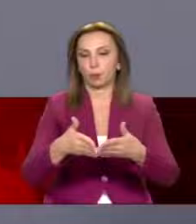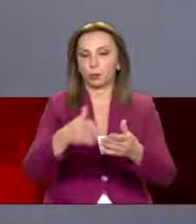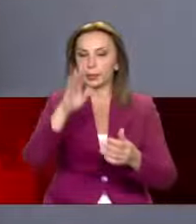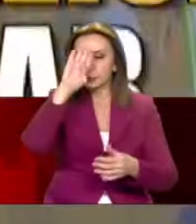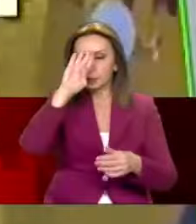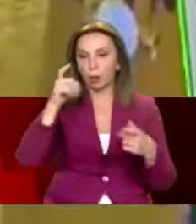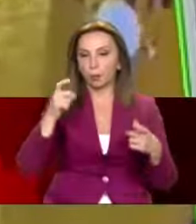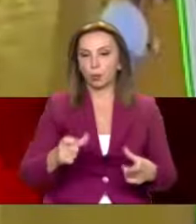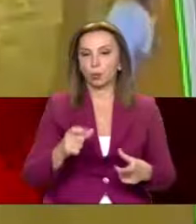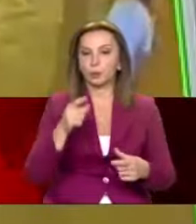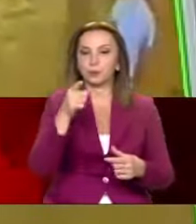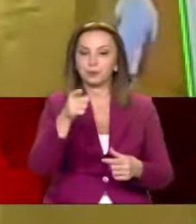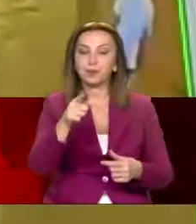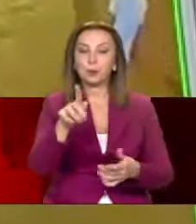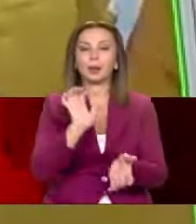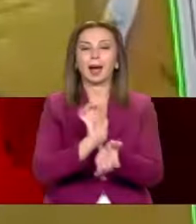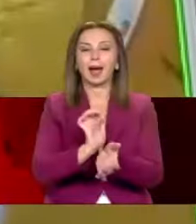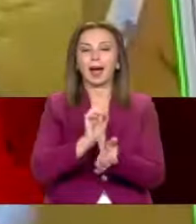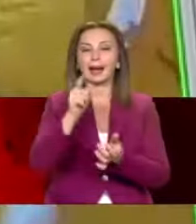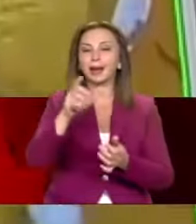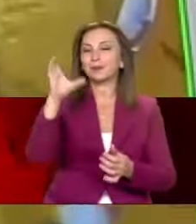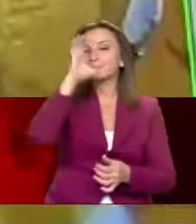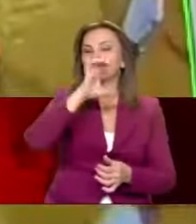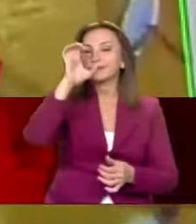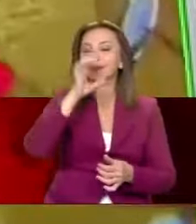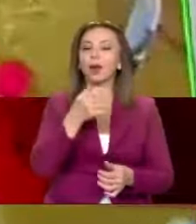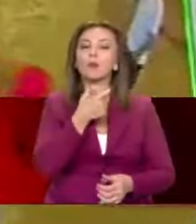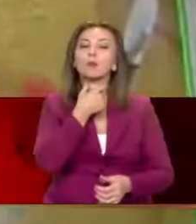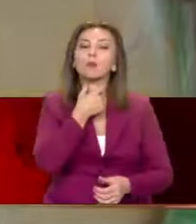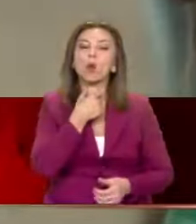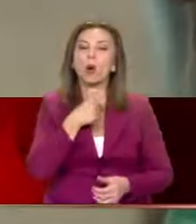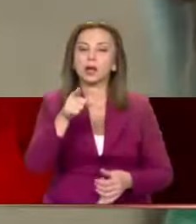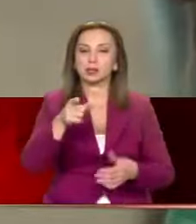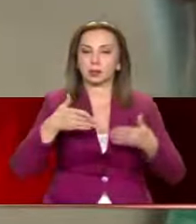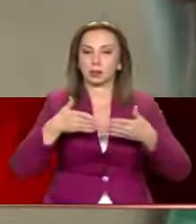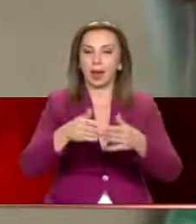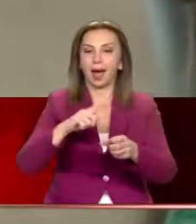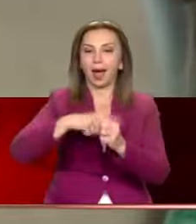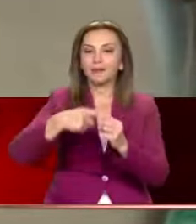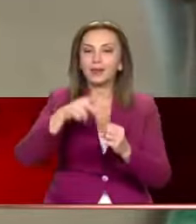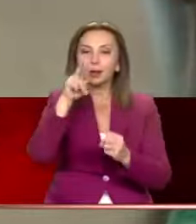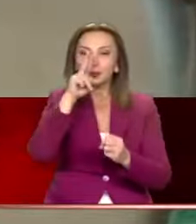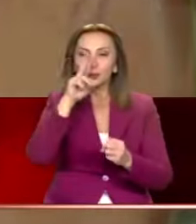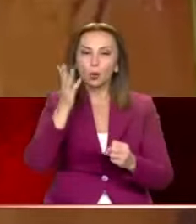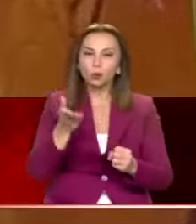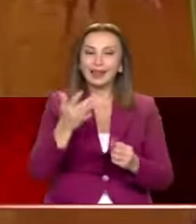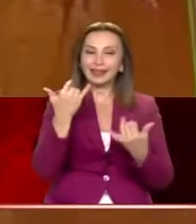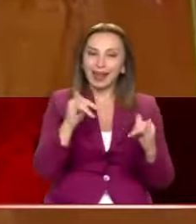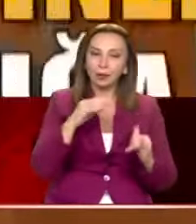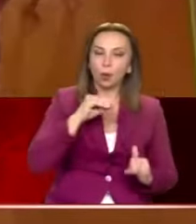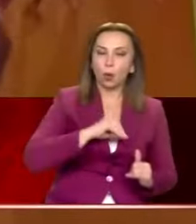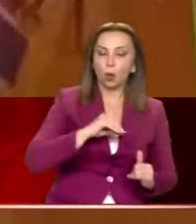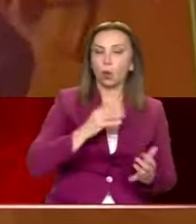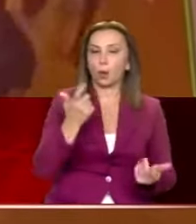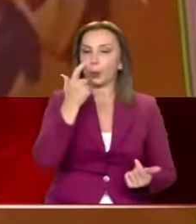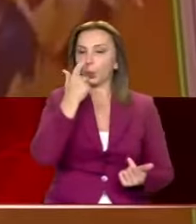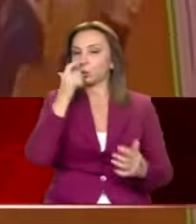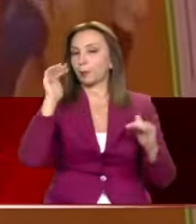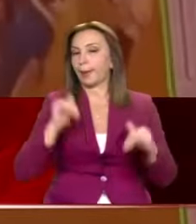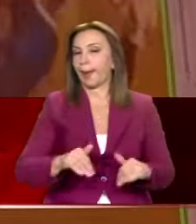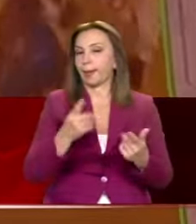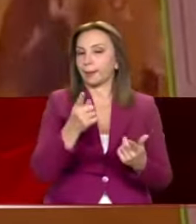iskelesi sarıçayır Ailesi tur teknesiyle boğaz gezisine çıkmıştı hafta sonu tatili burnumuzdan geldi gezi sonunda aile